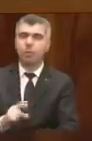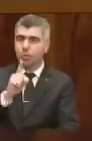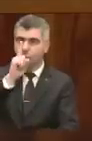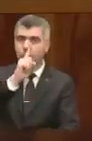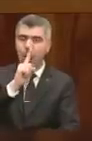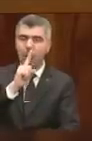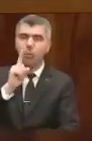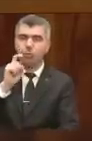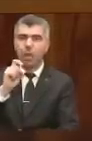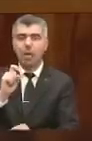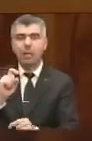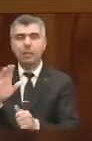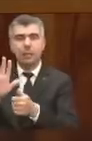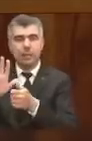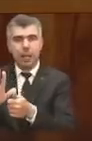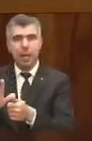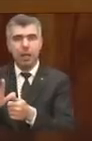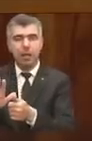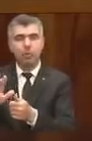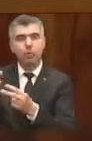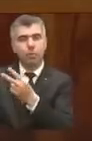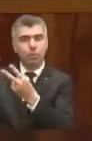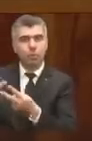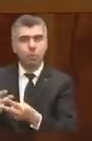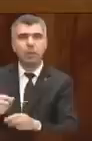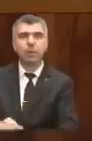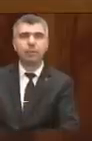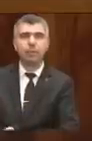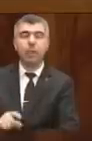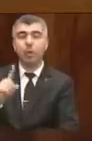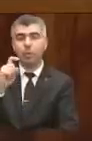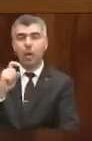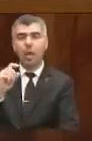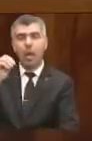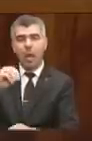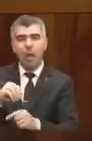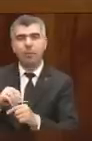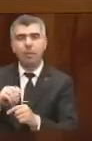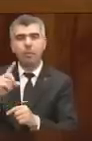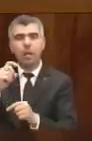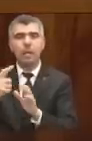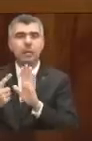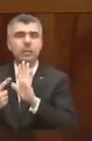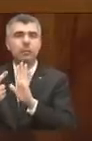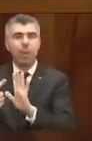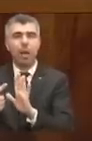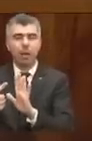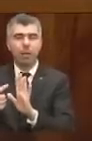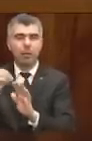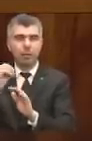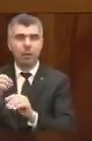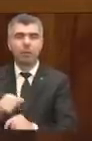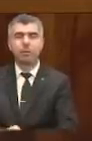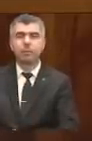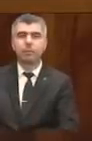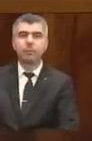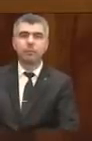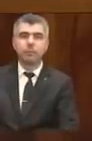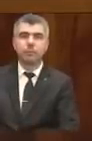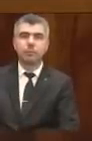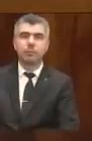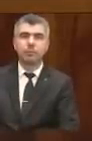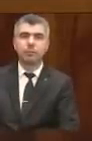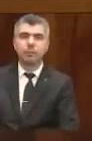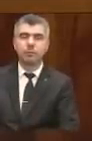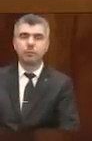انكم تجيو في البدايه ديال شهر يونيو ونتمنى انكم تشوفوكم مره ثالثه في شهر يوليوز